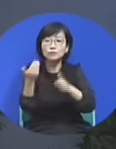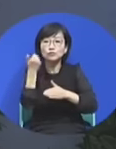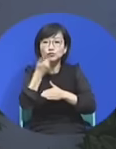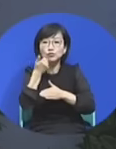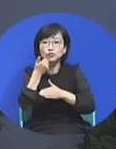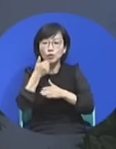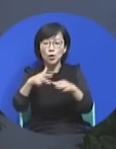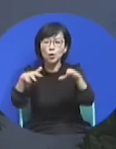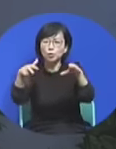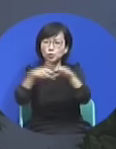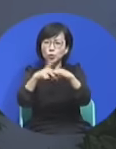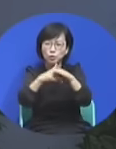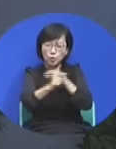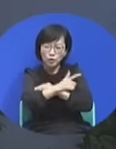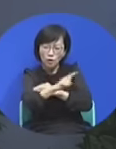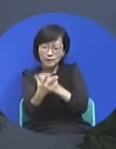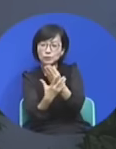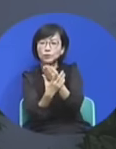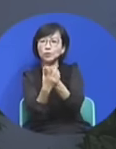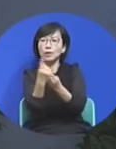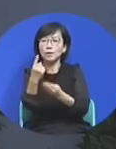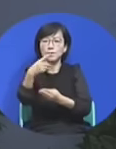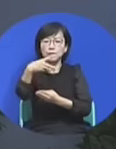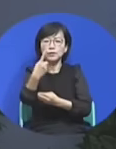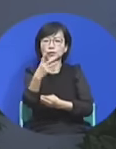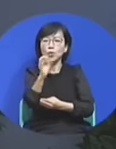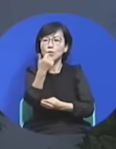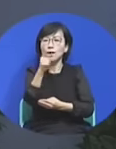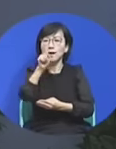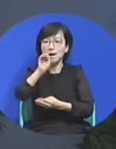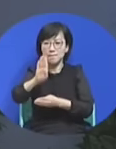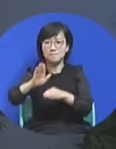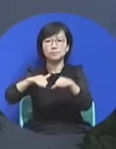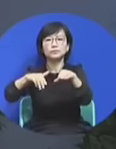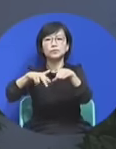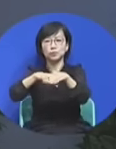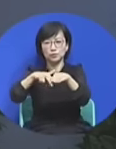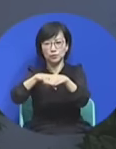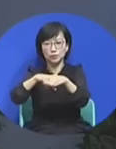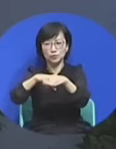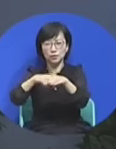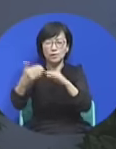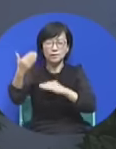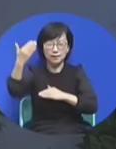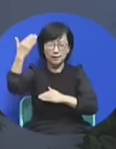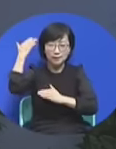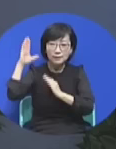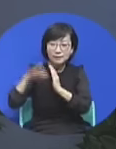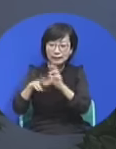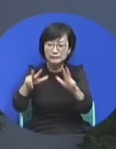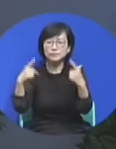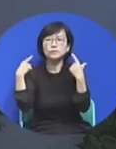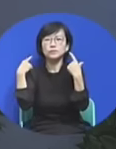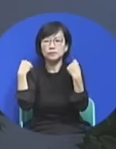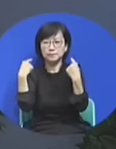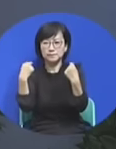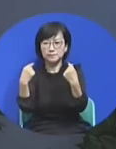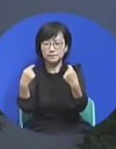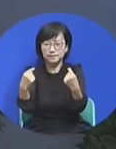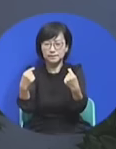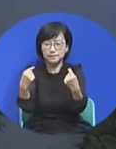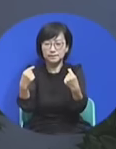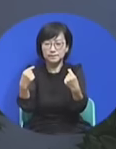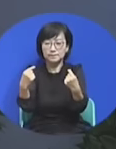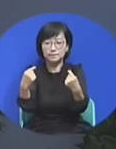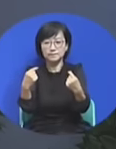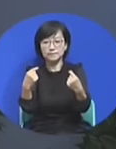Tower movement. 여기 고스란히 그 시대에 다 있었어요. And all these things existed in that time as well. 우리가 왜 이걸 붙잡아야 되느냐? 지금도 있어요.